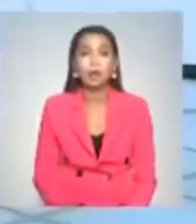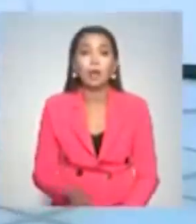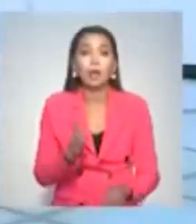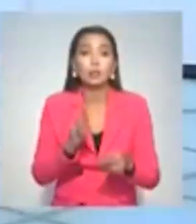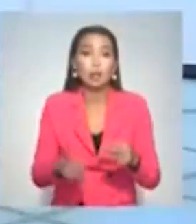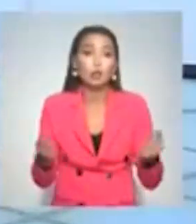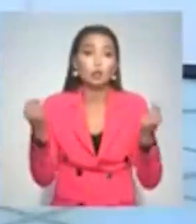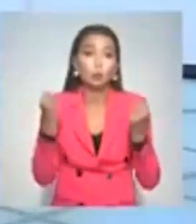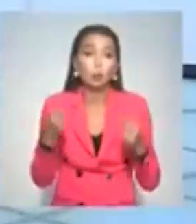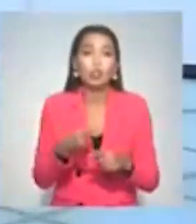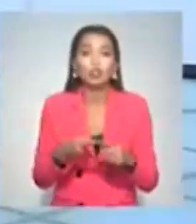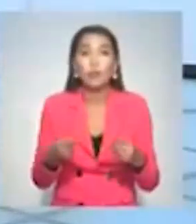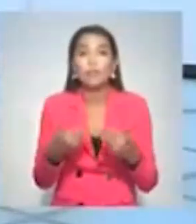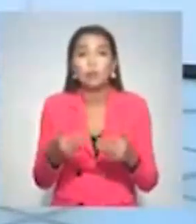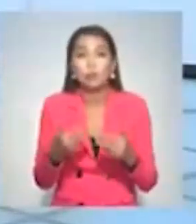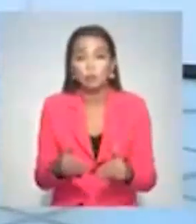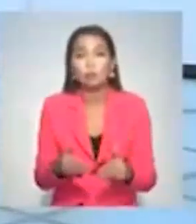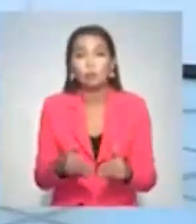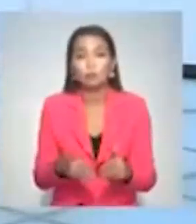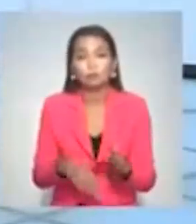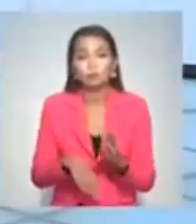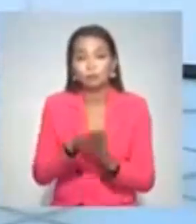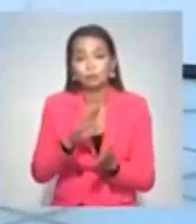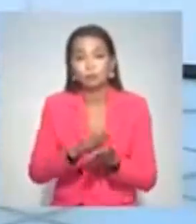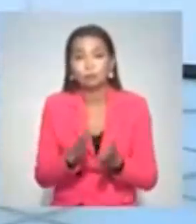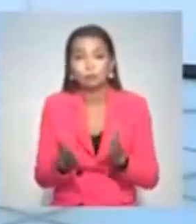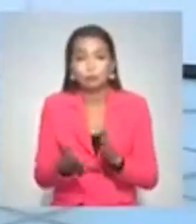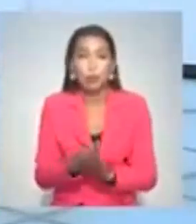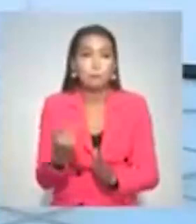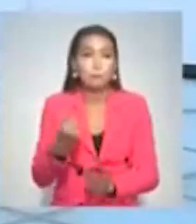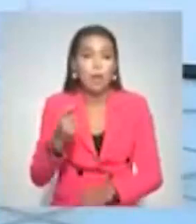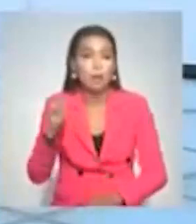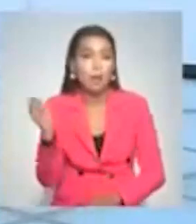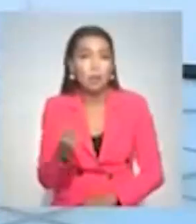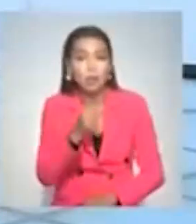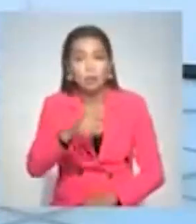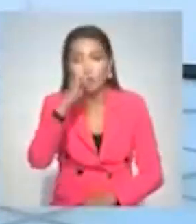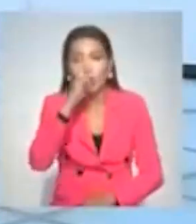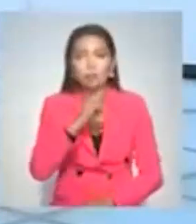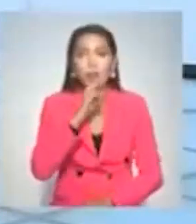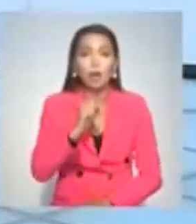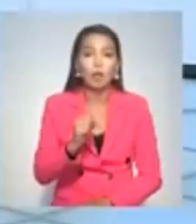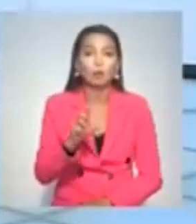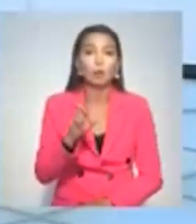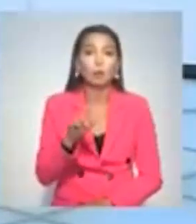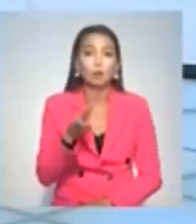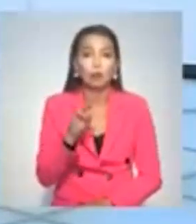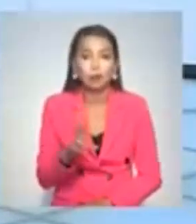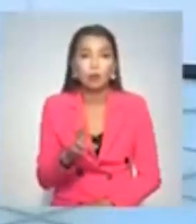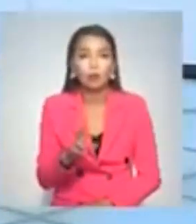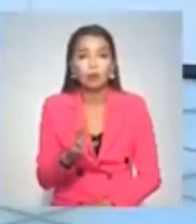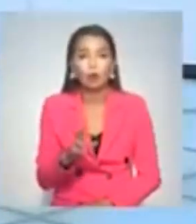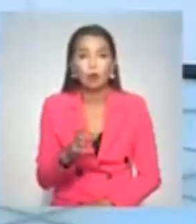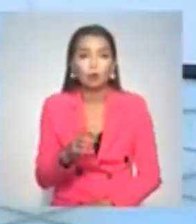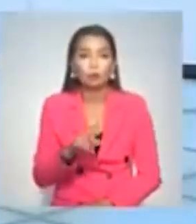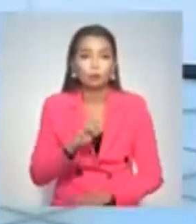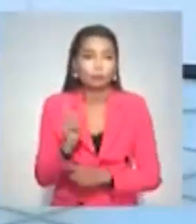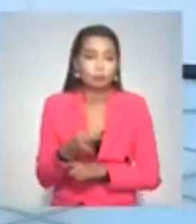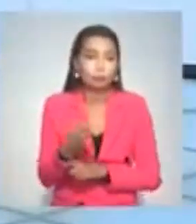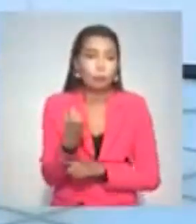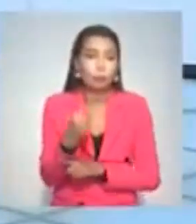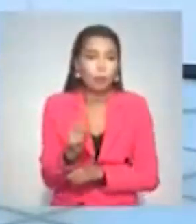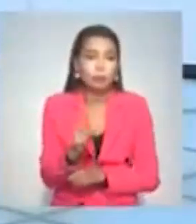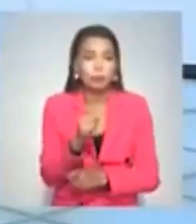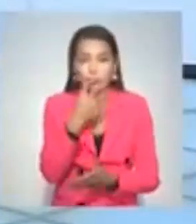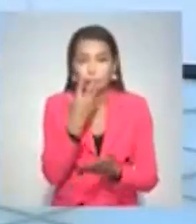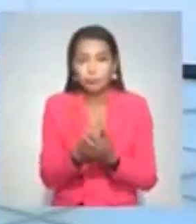Закончим спортивную часть выпуска на позитивной ноте. Первая ракетка Казахстана Александр Бублик одержал 100-ю победу в своей карьере